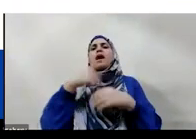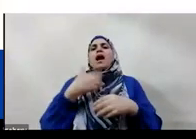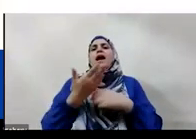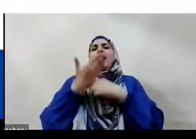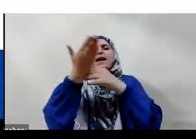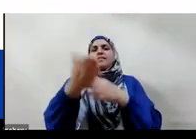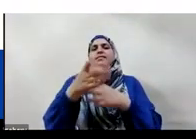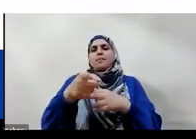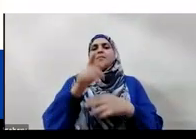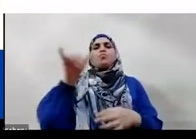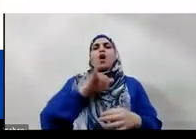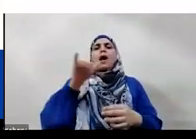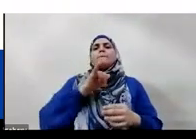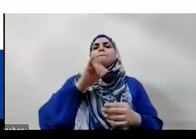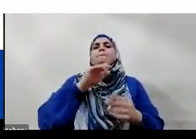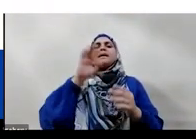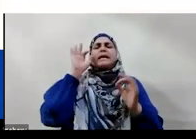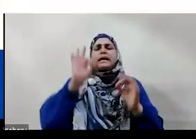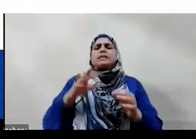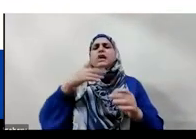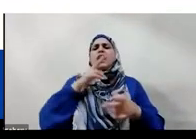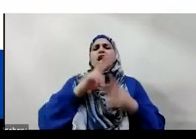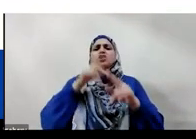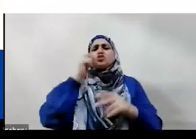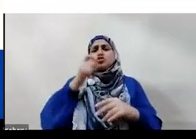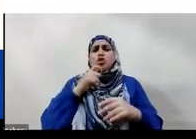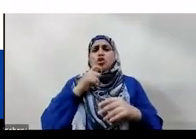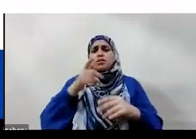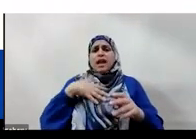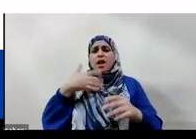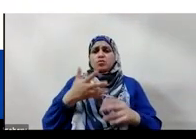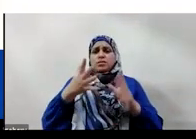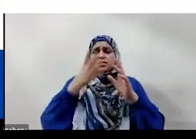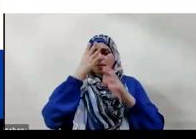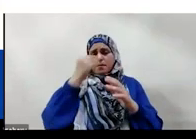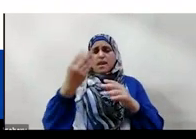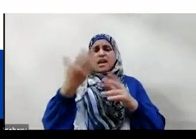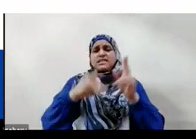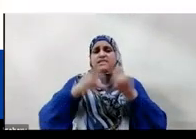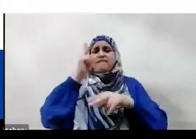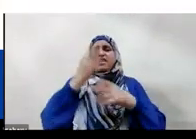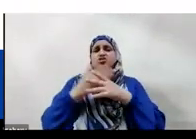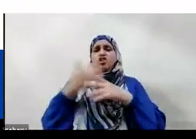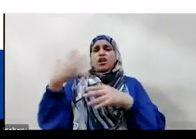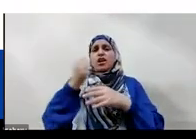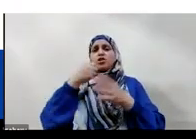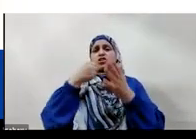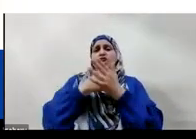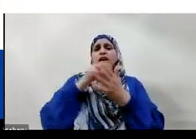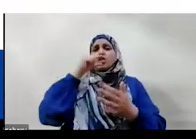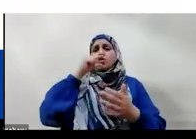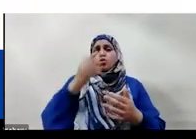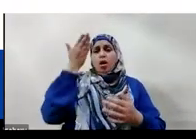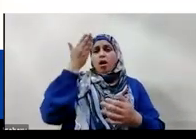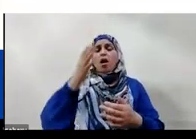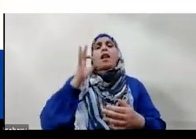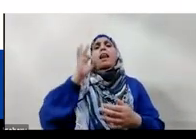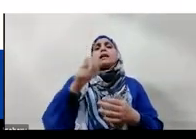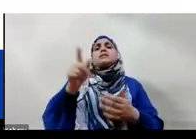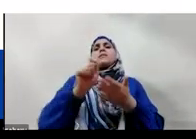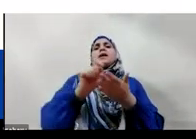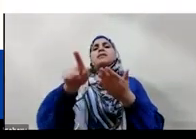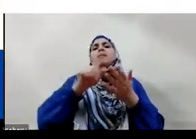مهم جدا لأي حد بيقدم على درجة الدكتوراه يقدم writing sample. الماجستير او الفيزيتنج